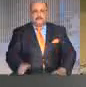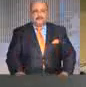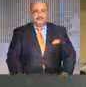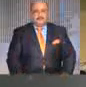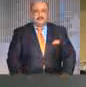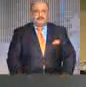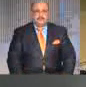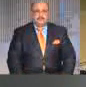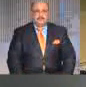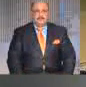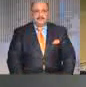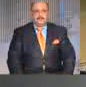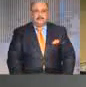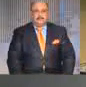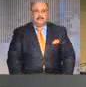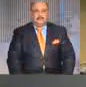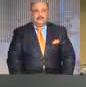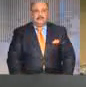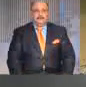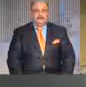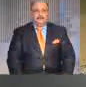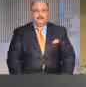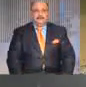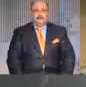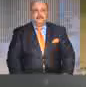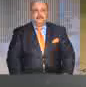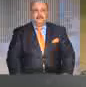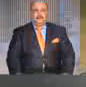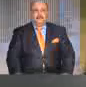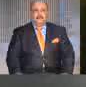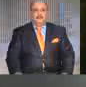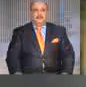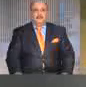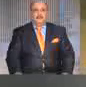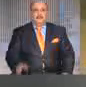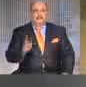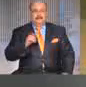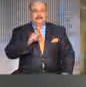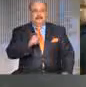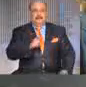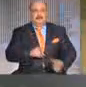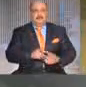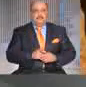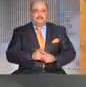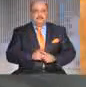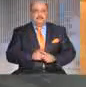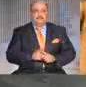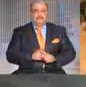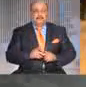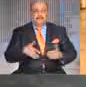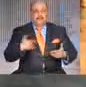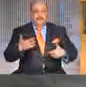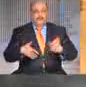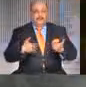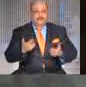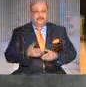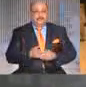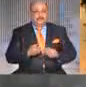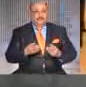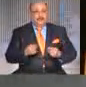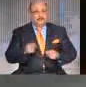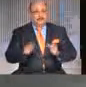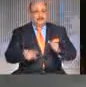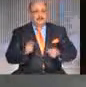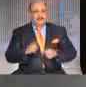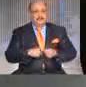كتاب وقدري أن أرحل، للأسف الشديد أخذت أحمد فؤاد نجم العنبرة. أما الفنون التشكيلية